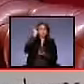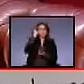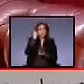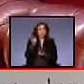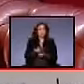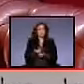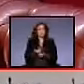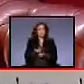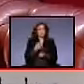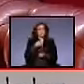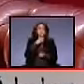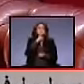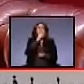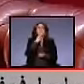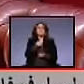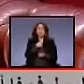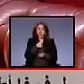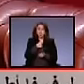والدي طبعا.